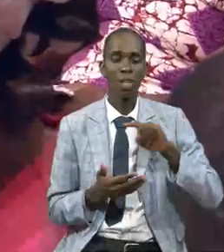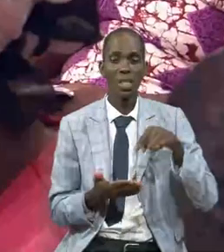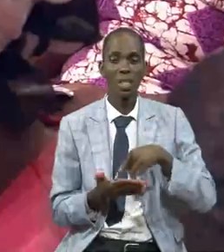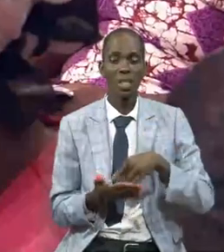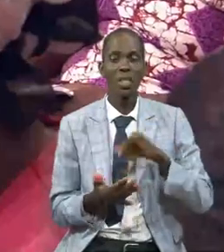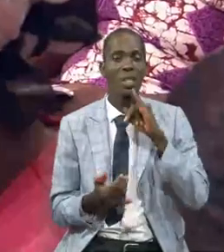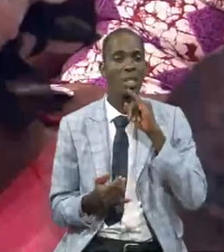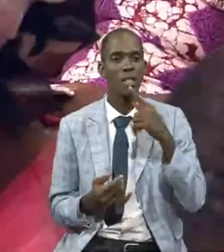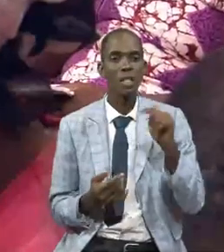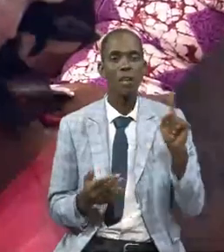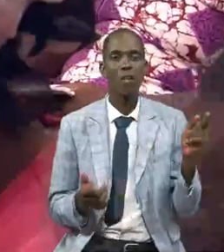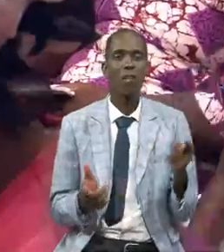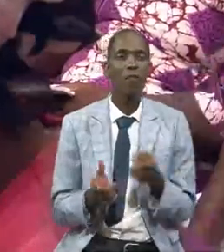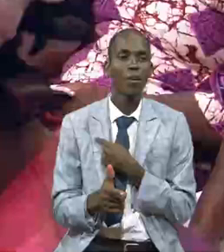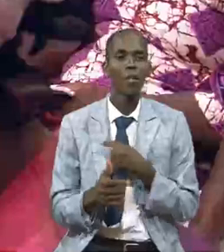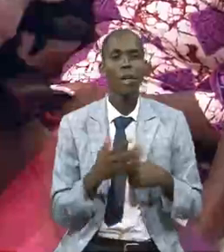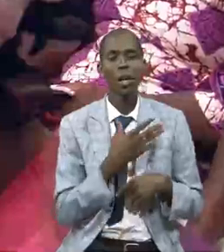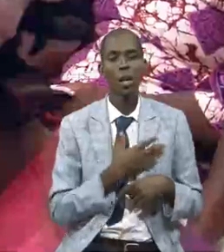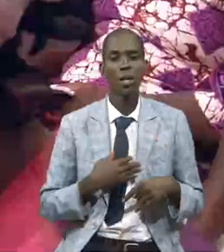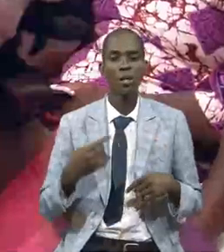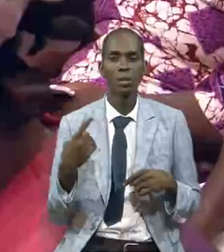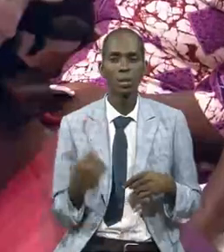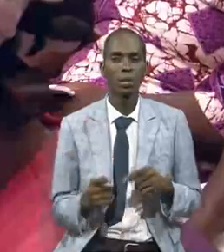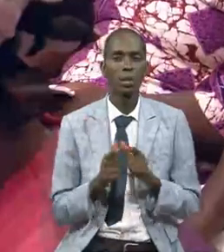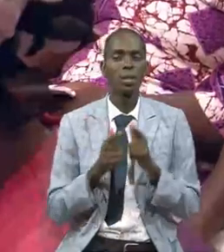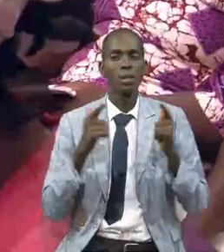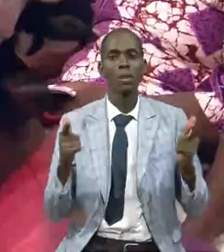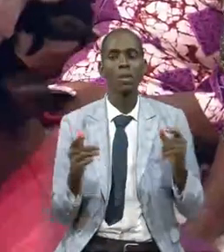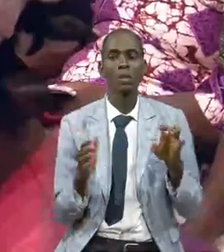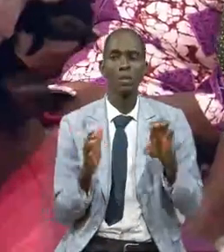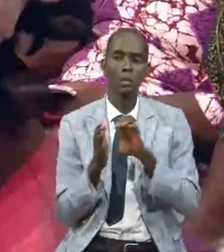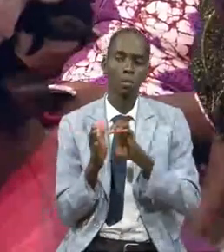c'est le premier et le plus grand commandement.